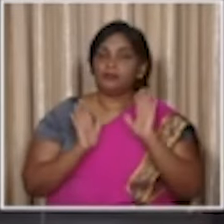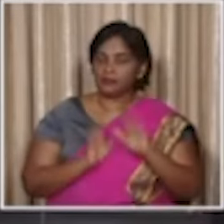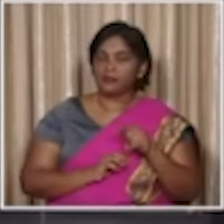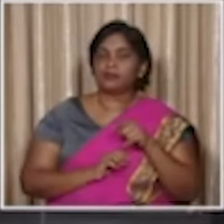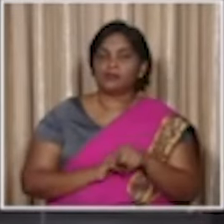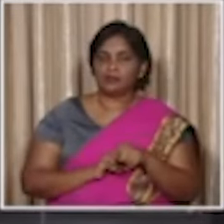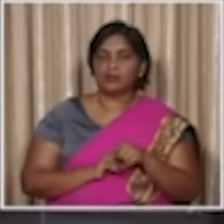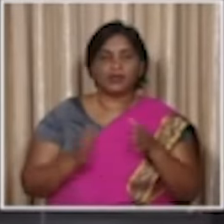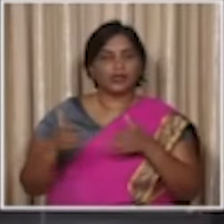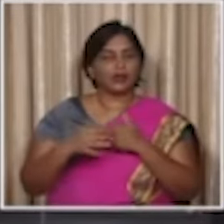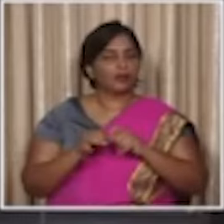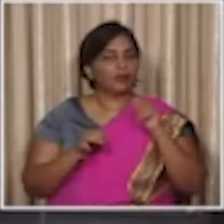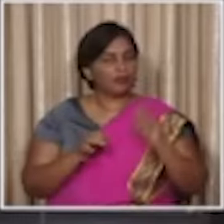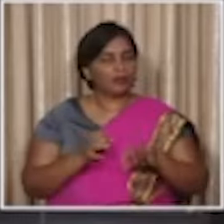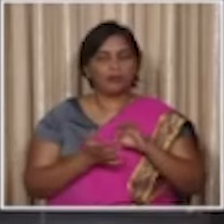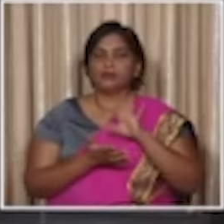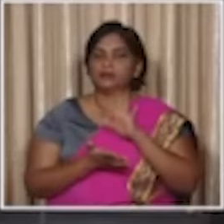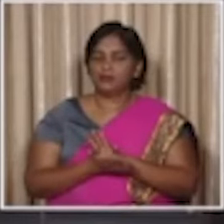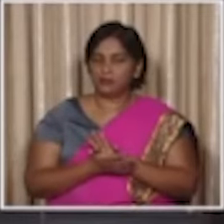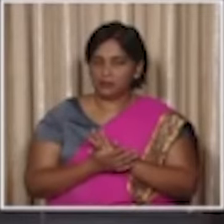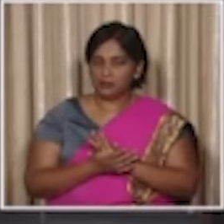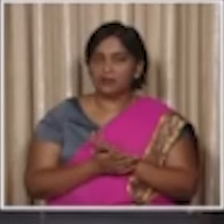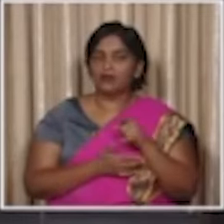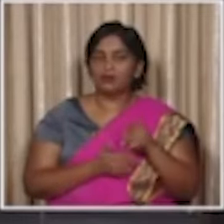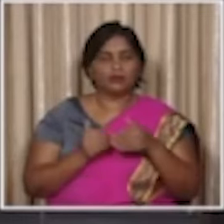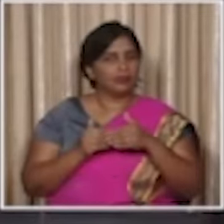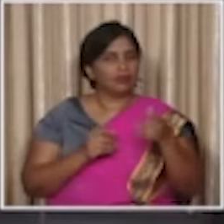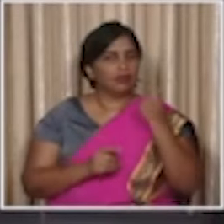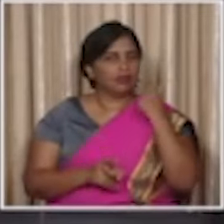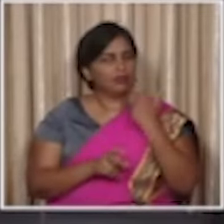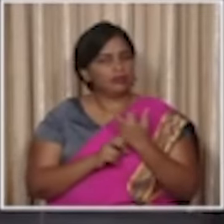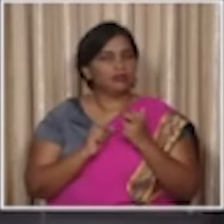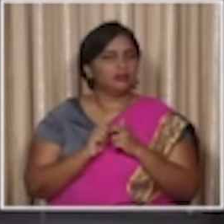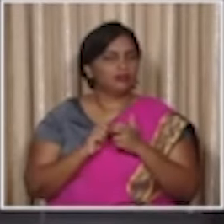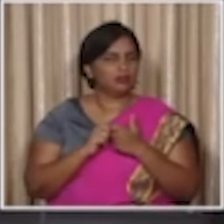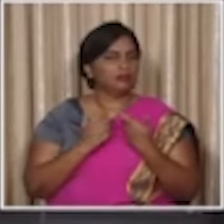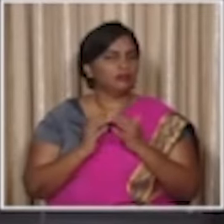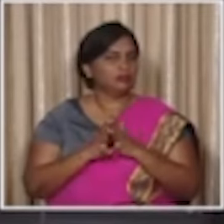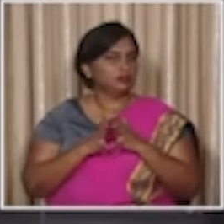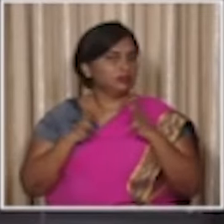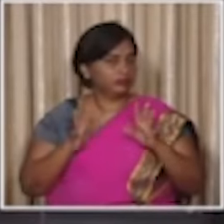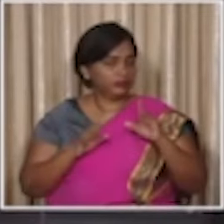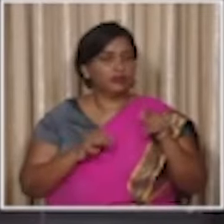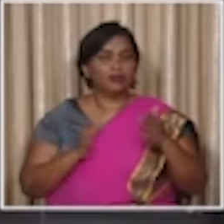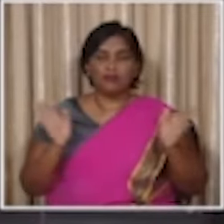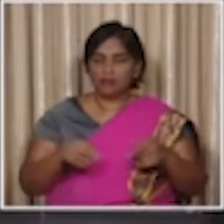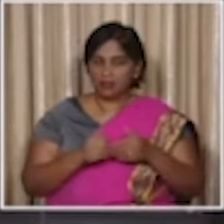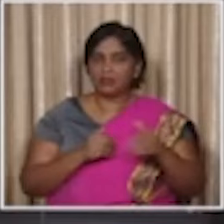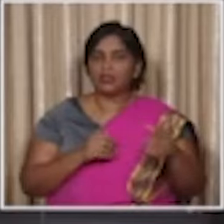මේ වෙනකොටම කැබිනට් මණ්ඩලයේ තීන්දු කළා තියෙනවා මේ පවතින ආර්ථික තත්ත්වයේ වර්ධනයක් සිදු වුණත් තව